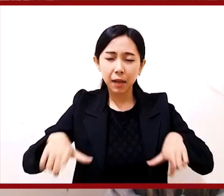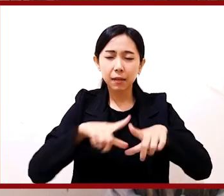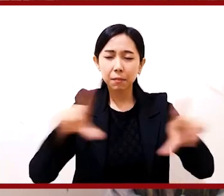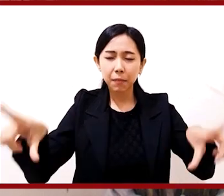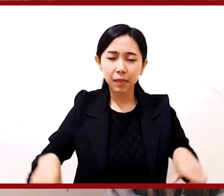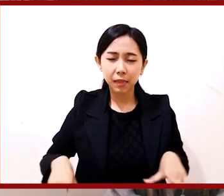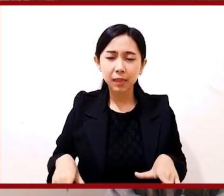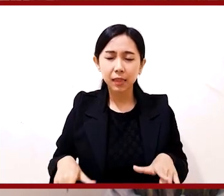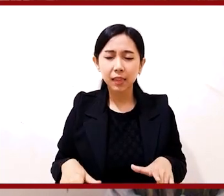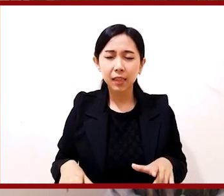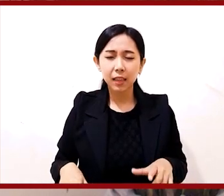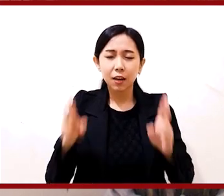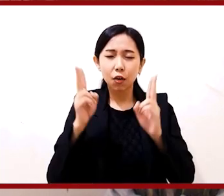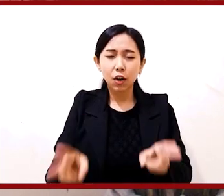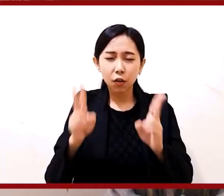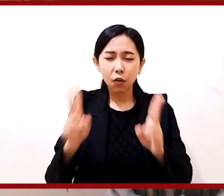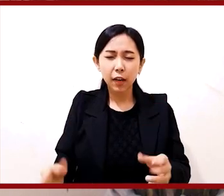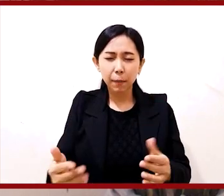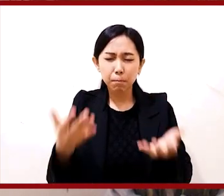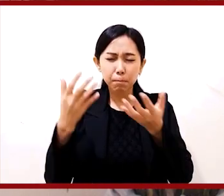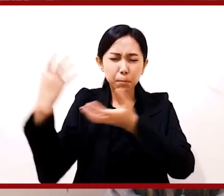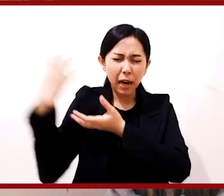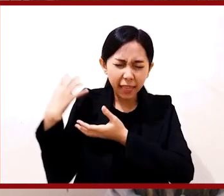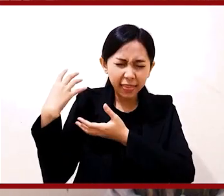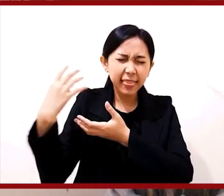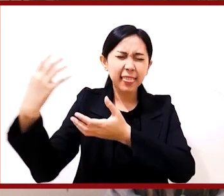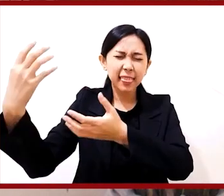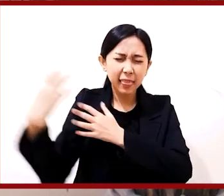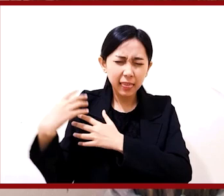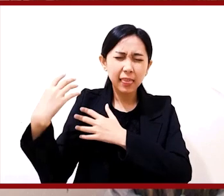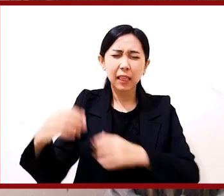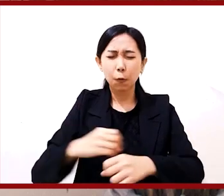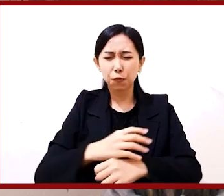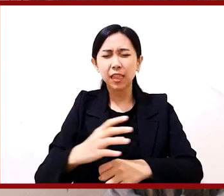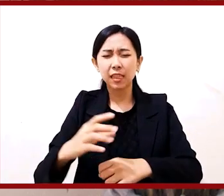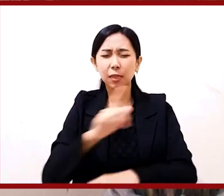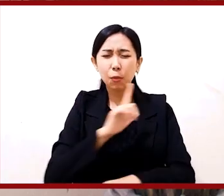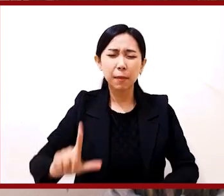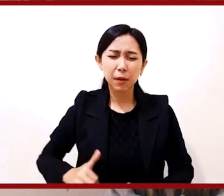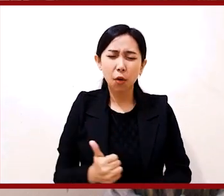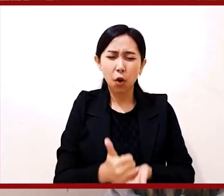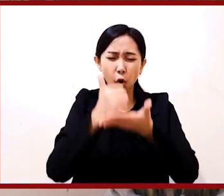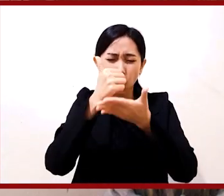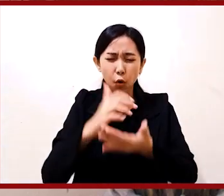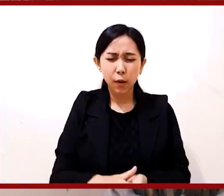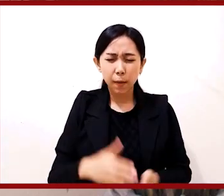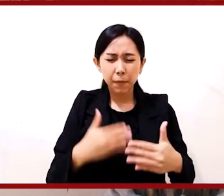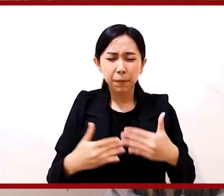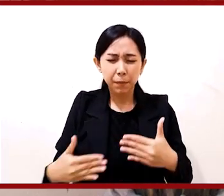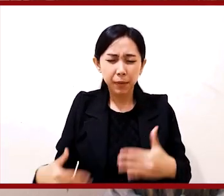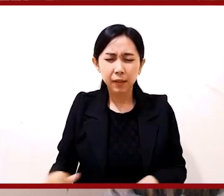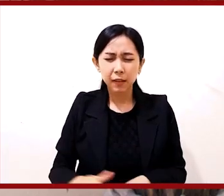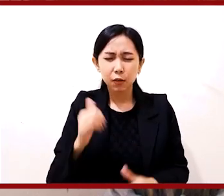tempat-tempat di mana masyarakat yang mengalami kondisi sangat berat akibat pandemi ini, kiranya Tuhan senantiasa menolong